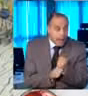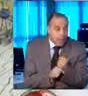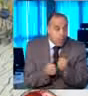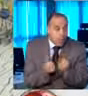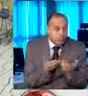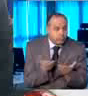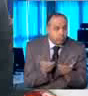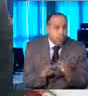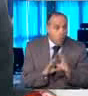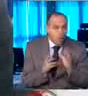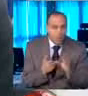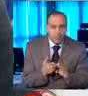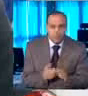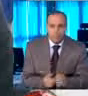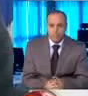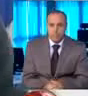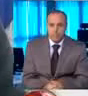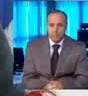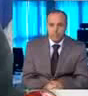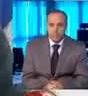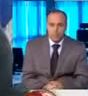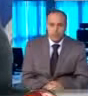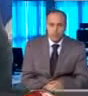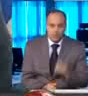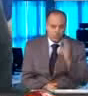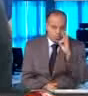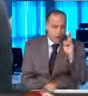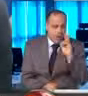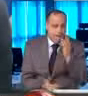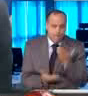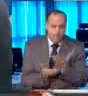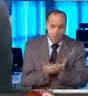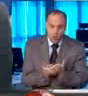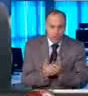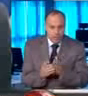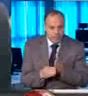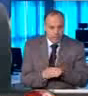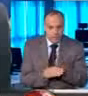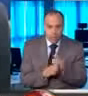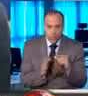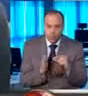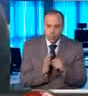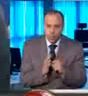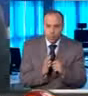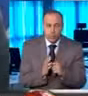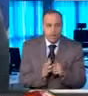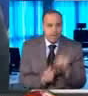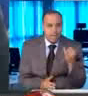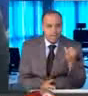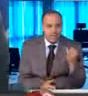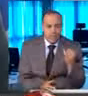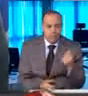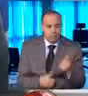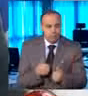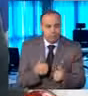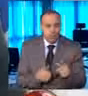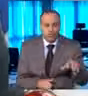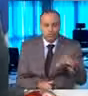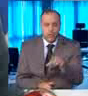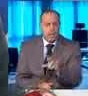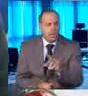بصفة عامة. هو معنا وقت نشوفه التقرير وإحنا داخلين الآن ودستور كرس مبدأ التنافس بين